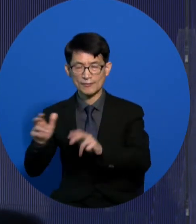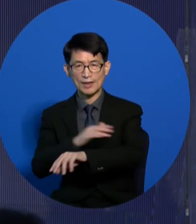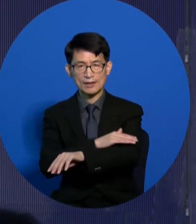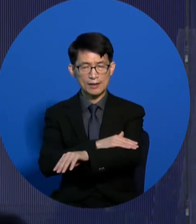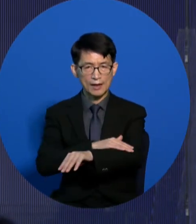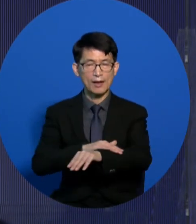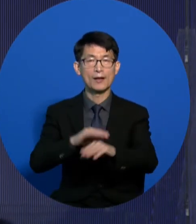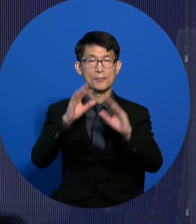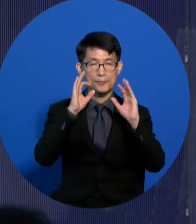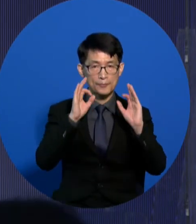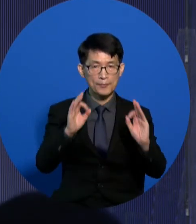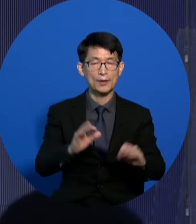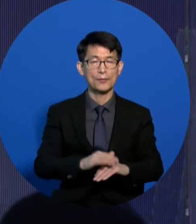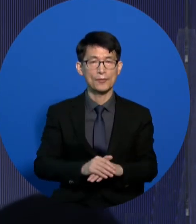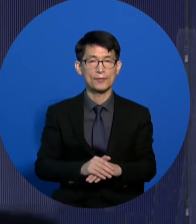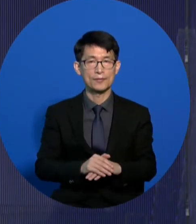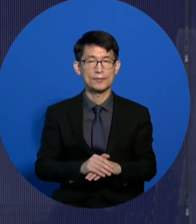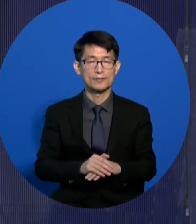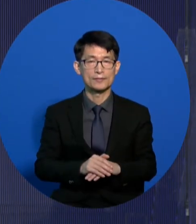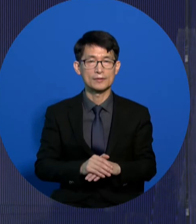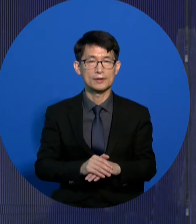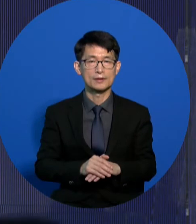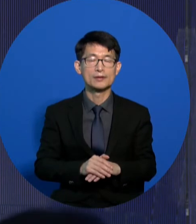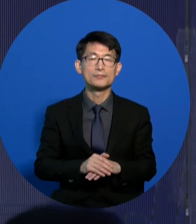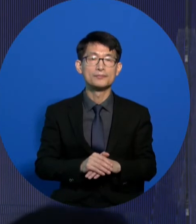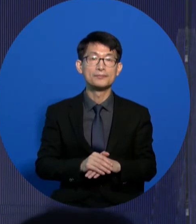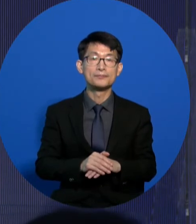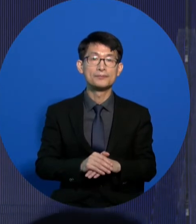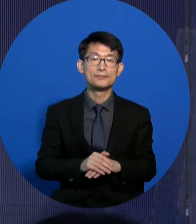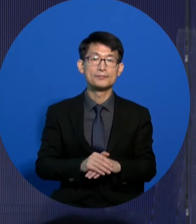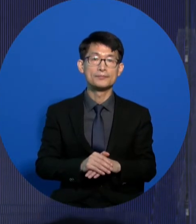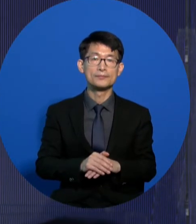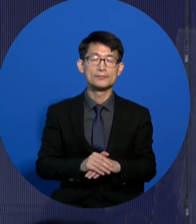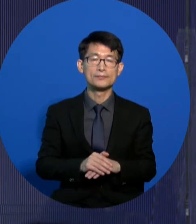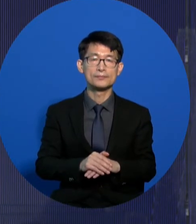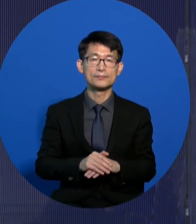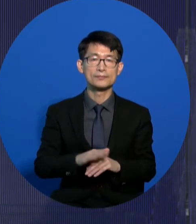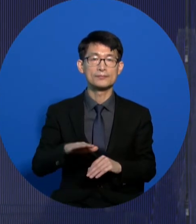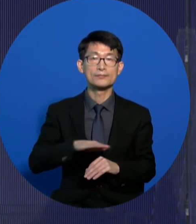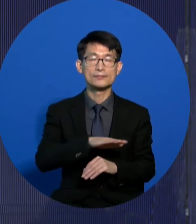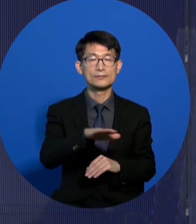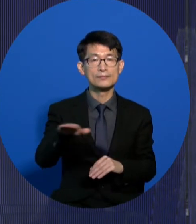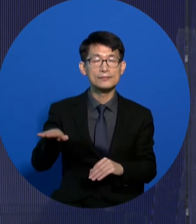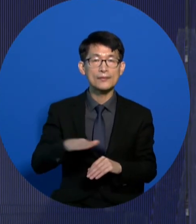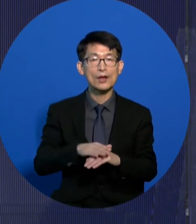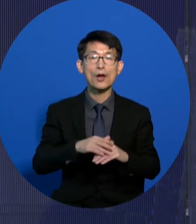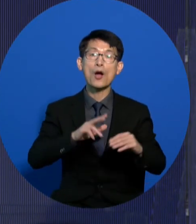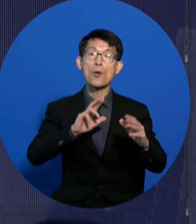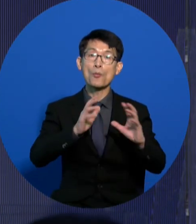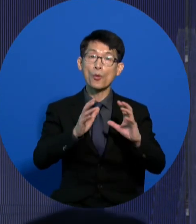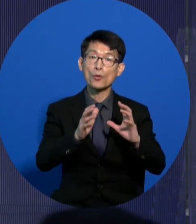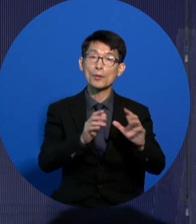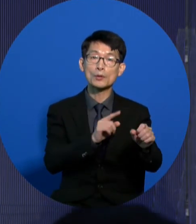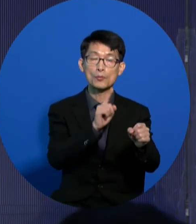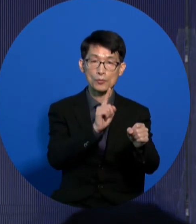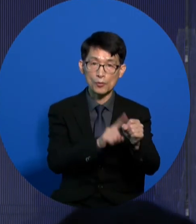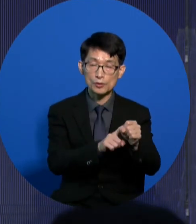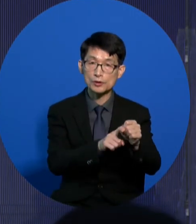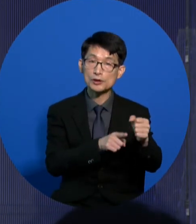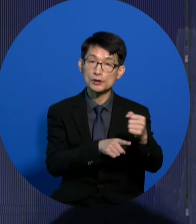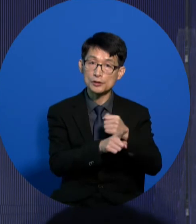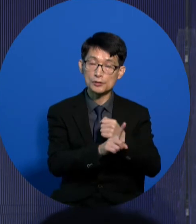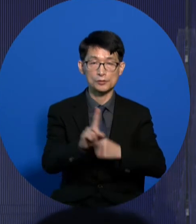이제 나눠서 하다 보니까 하지만은 우리가 왜 포럼을 해야 되고 왜